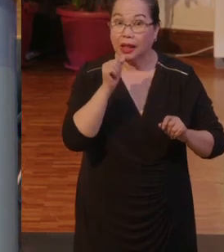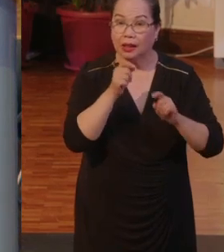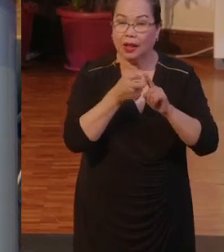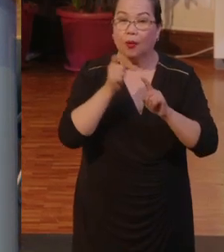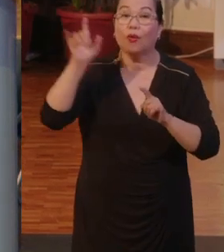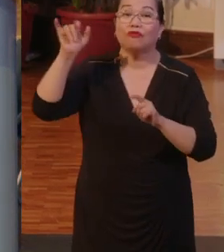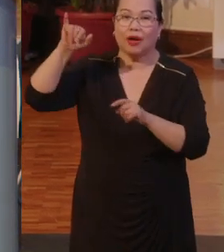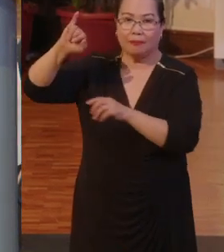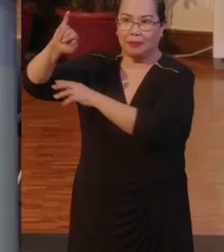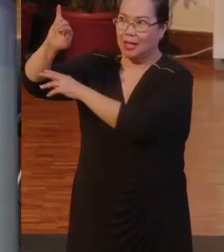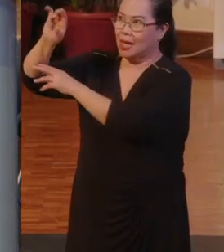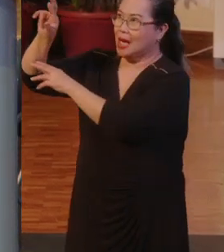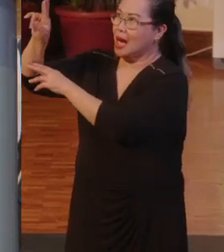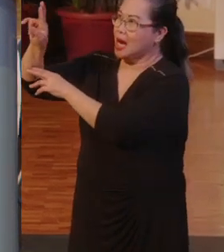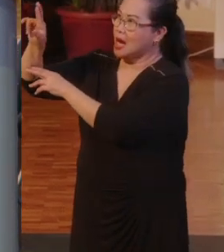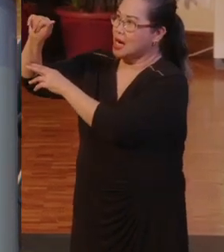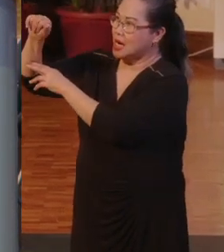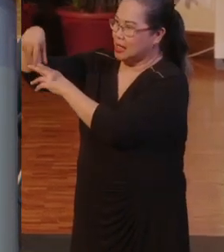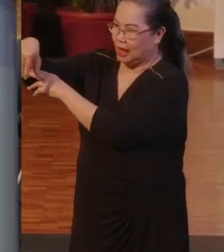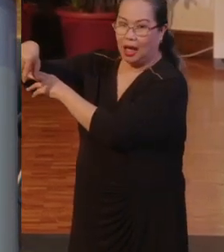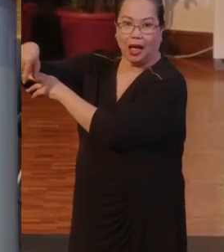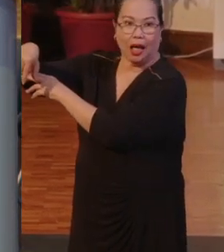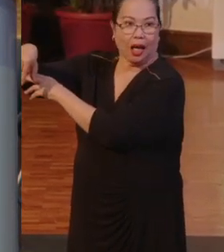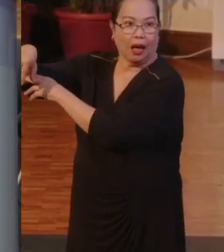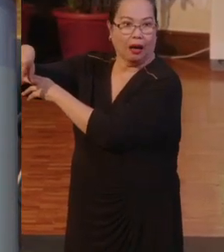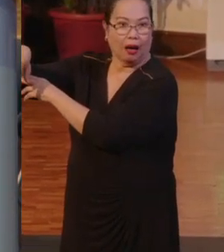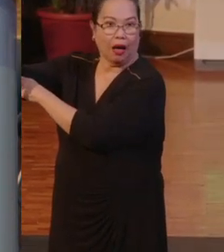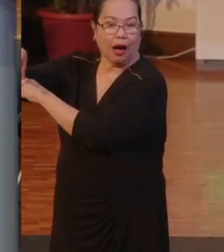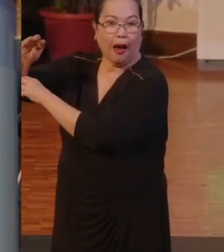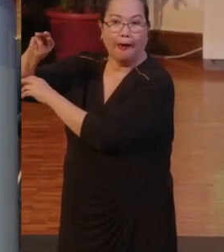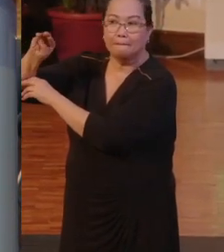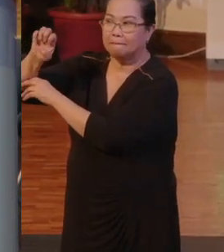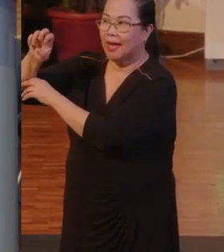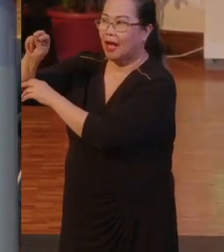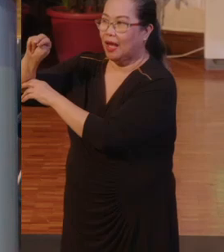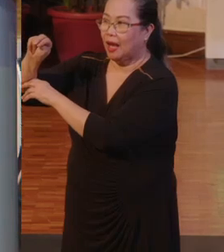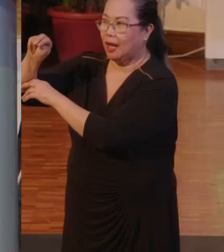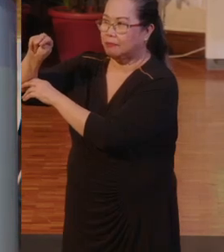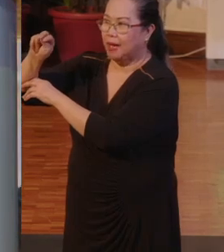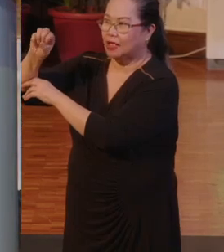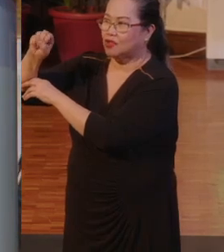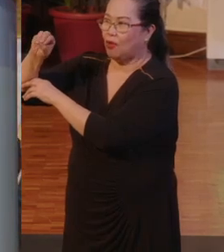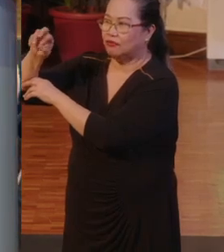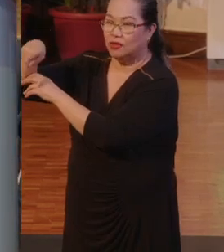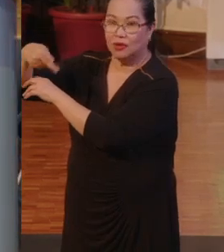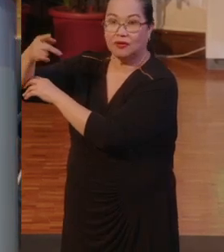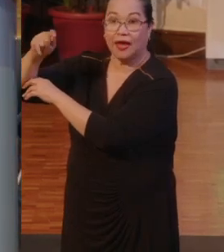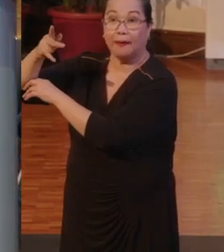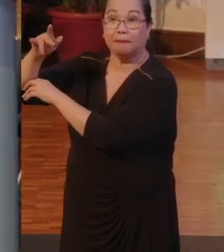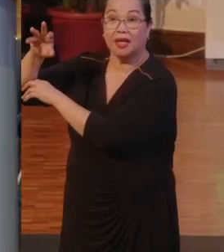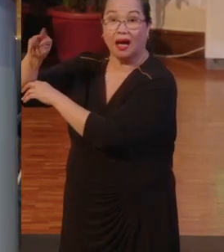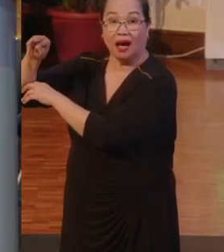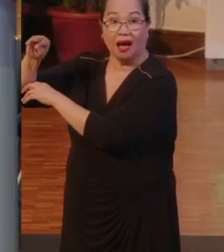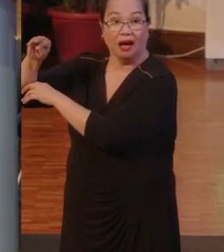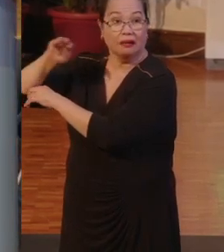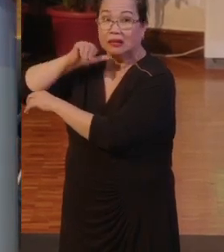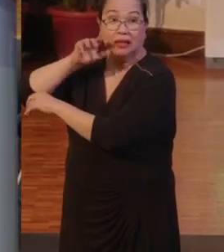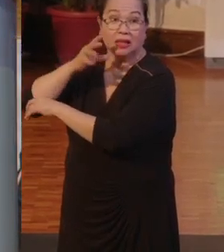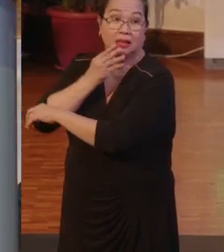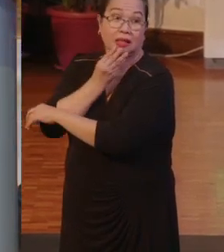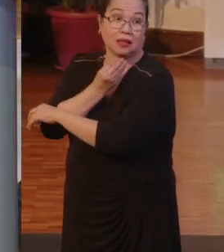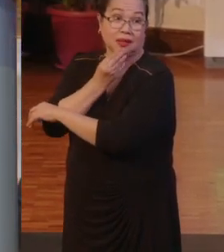Iraqi. No? Doon po nagmula. Over beyond the river Euphrates, Mesopotamia po ang region